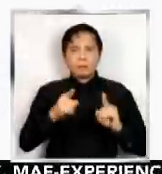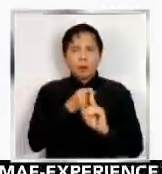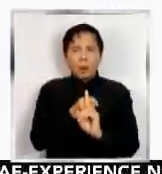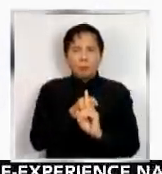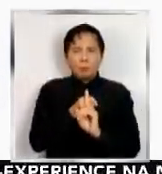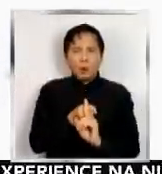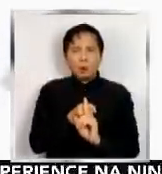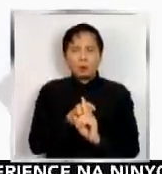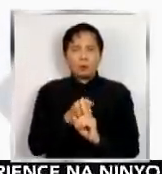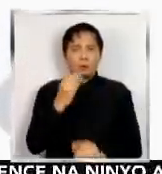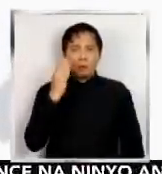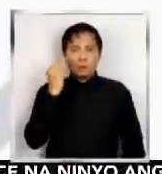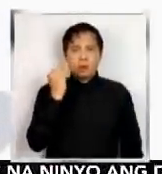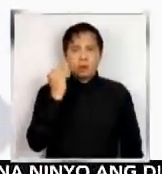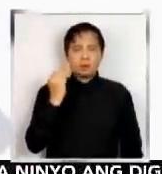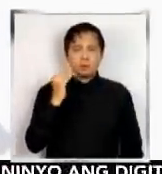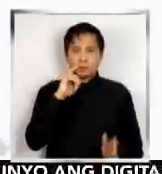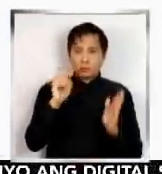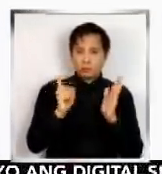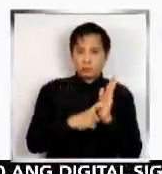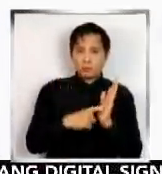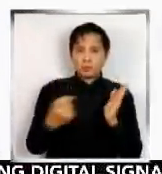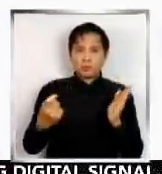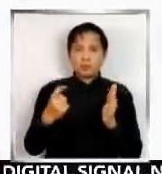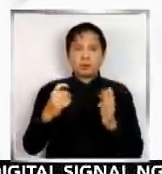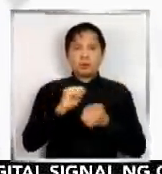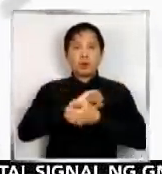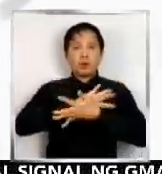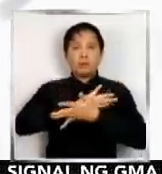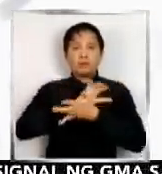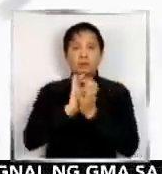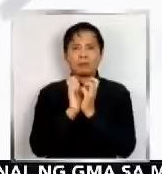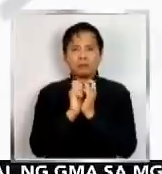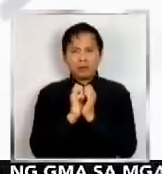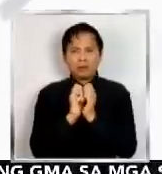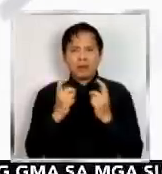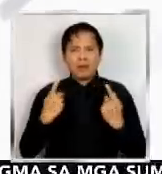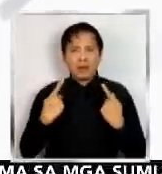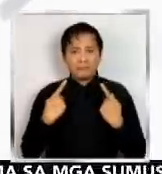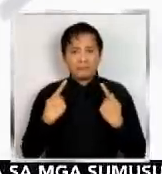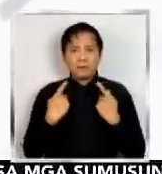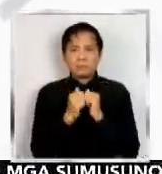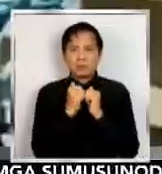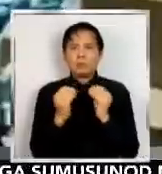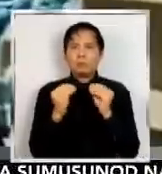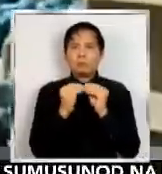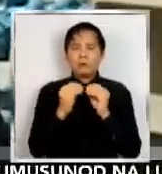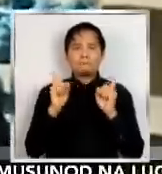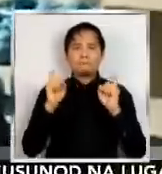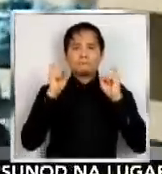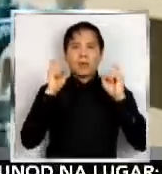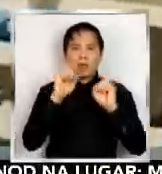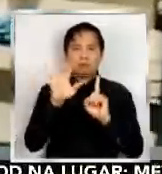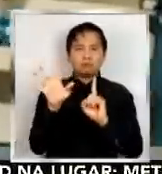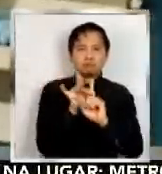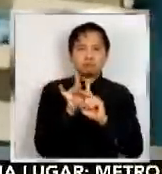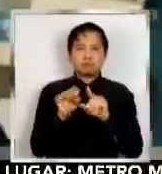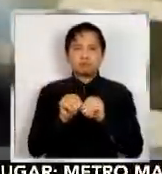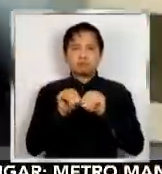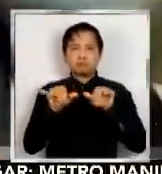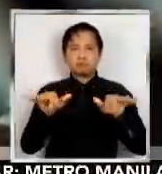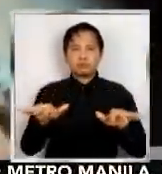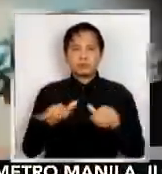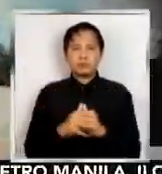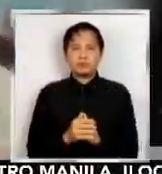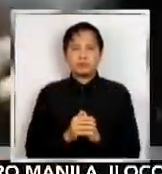mga new variant na, na mabilisan yung paghawa ng ating mga kasama. Umaasa naman ng mga polis na tutugunan